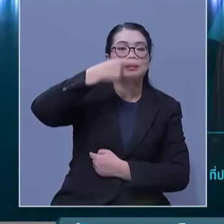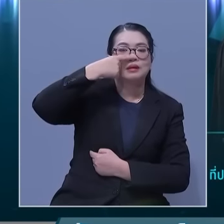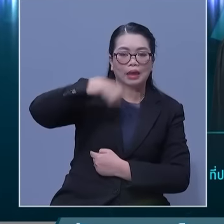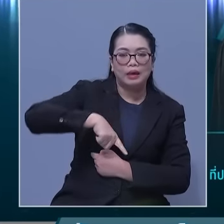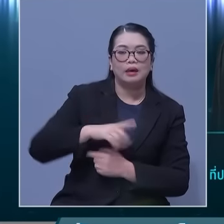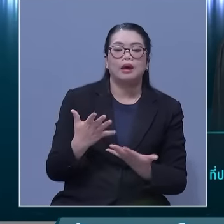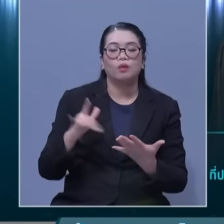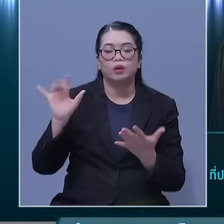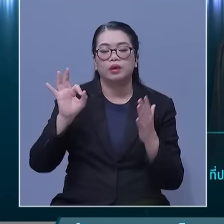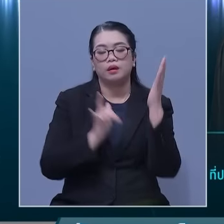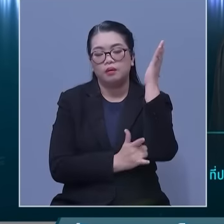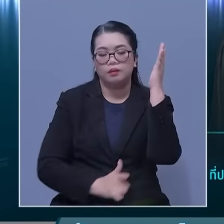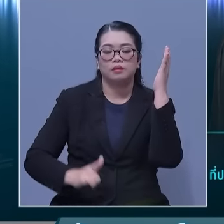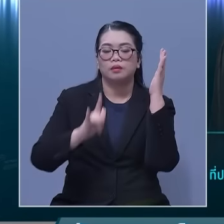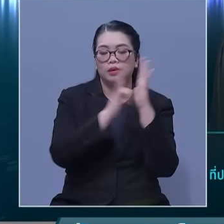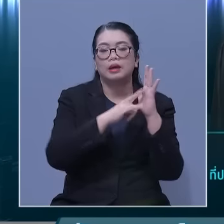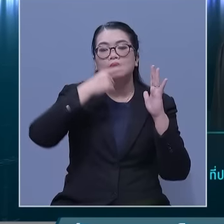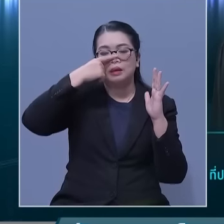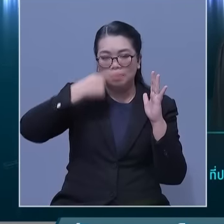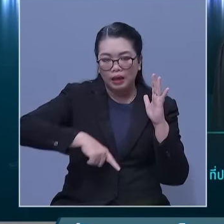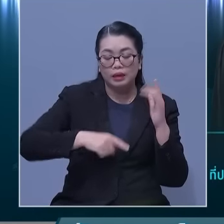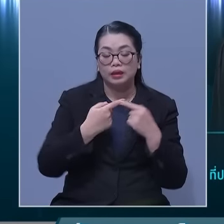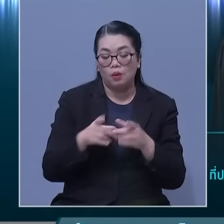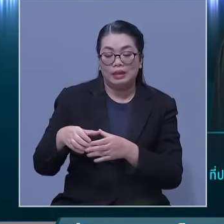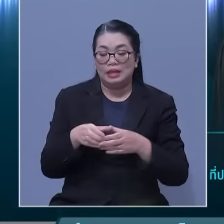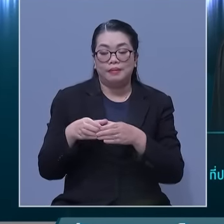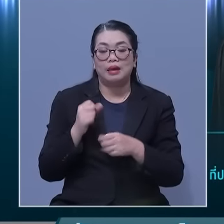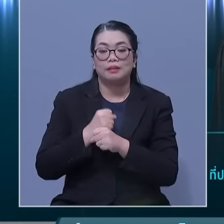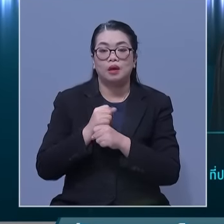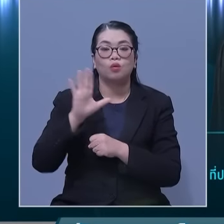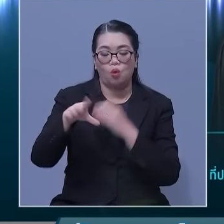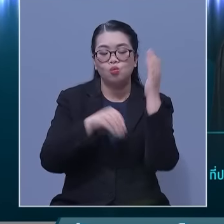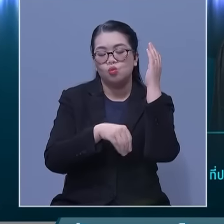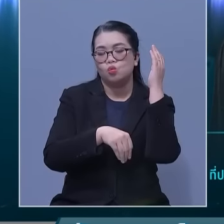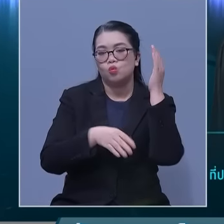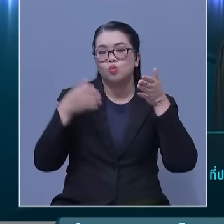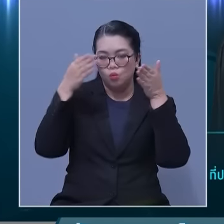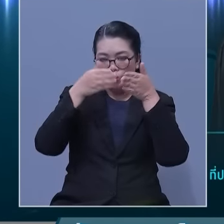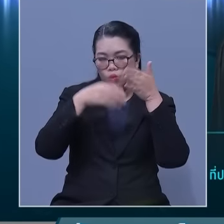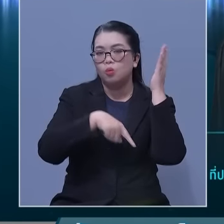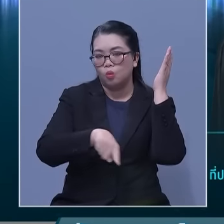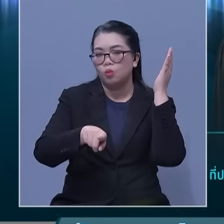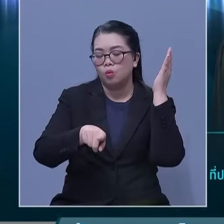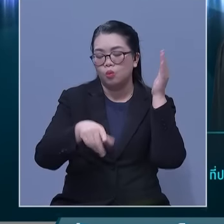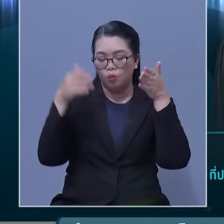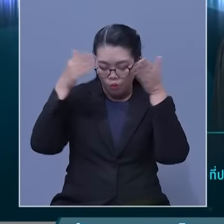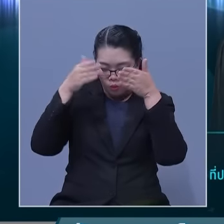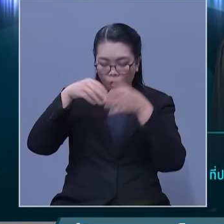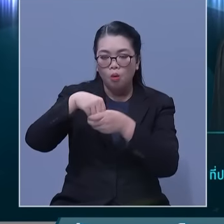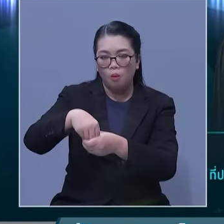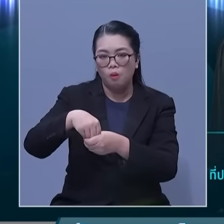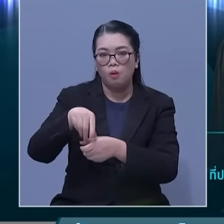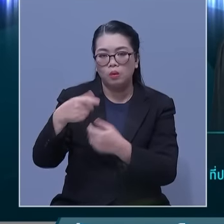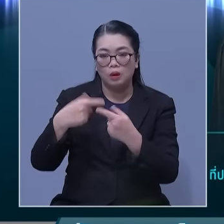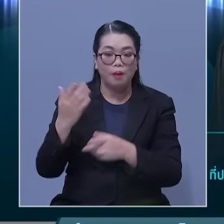กับท่านทวีก็กลับมาก่อนส่วนทีมงานท่านทวียังอยู่ที่นั่นนะครับวันนี้ก็ยังอยู่แล้วในที่สุดเนี่ยเมื่อวาน